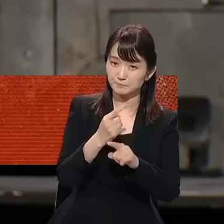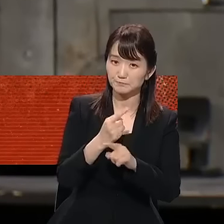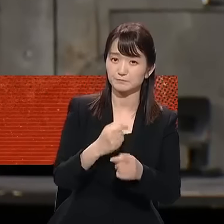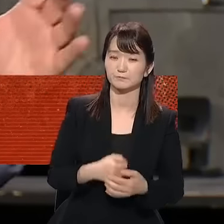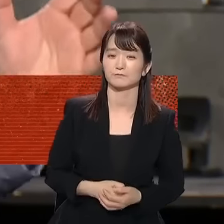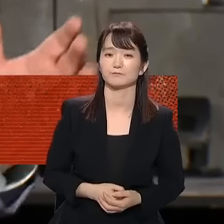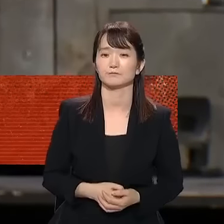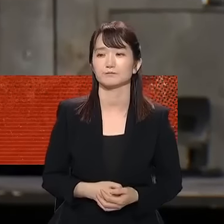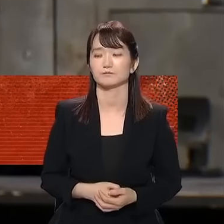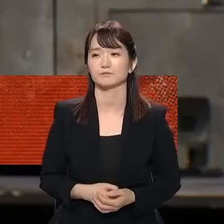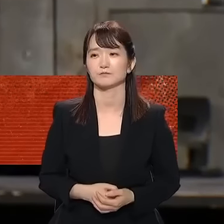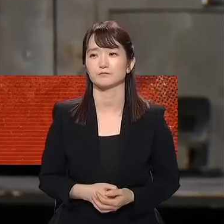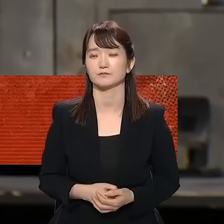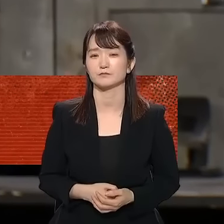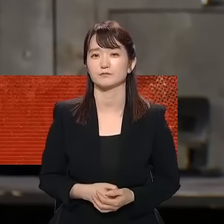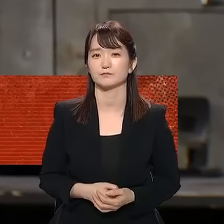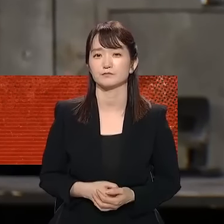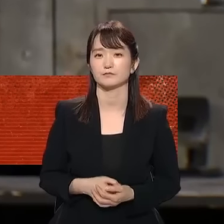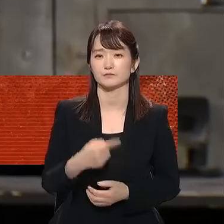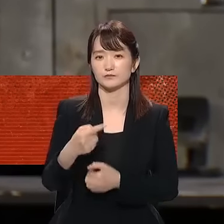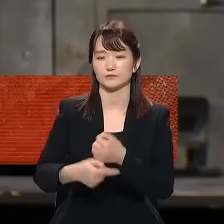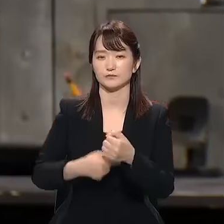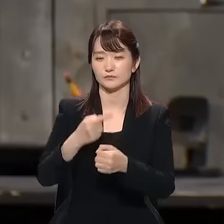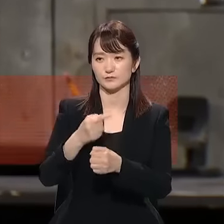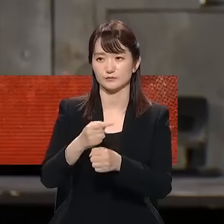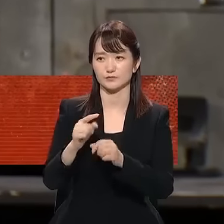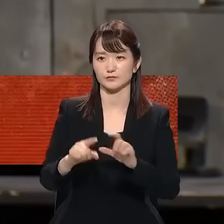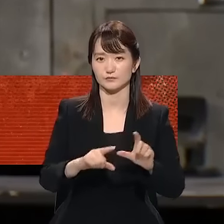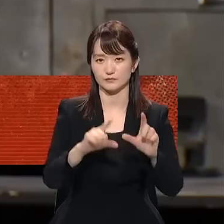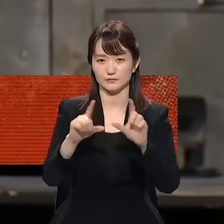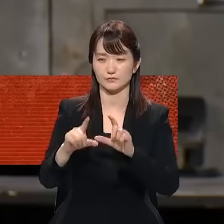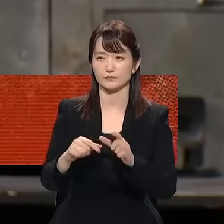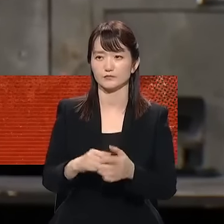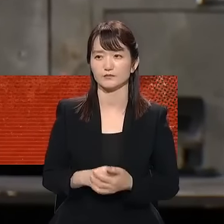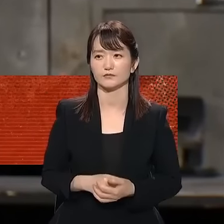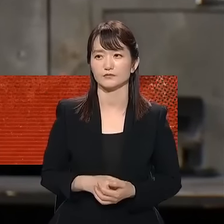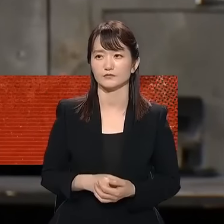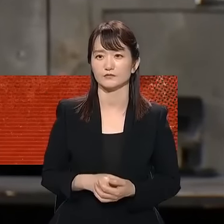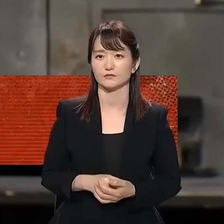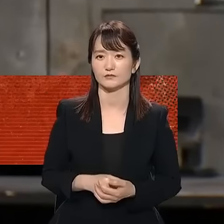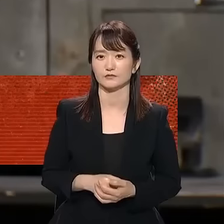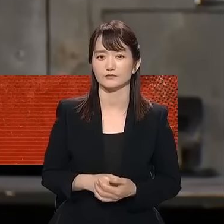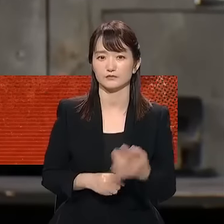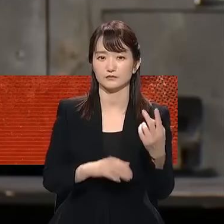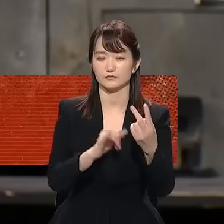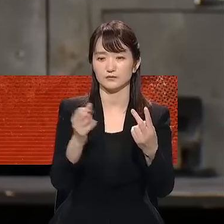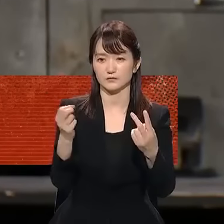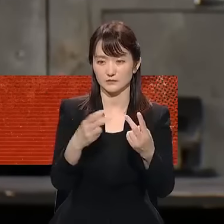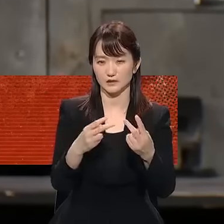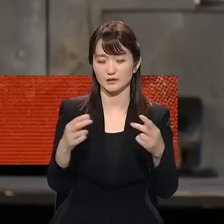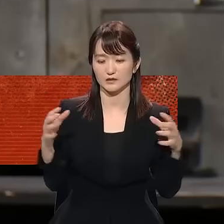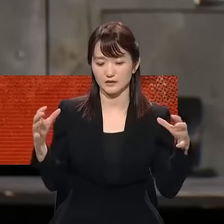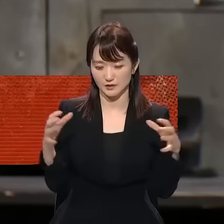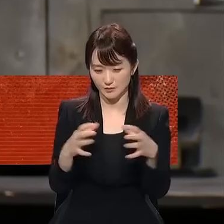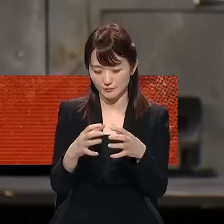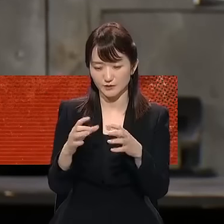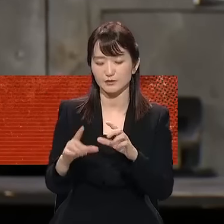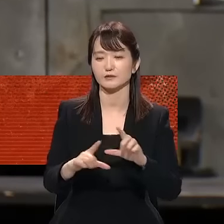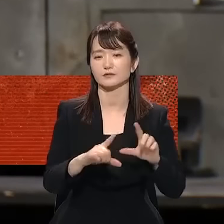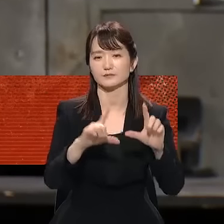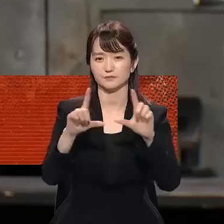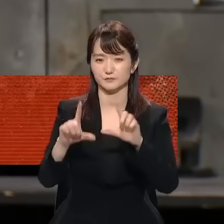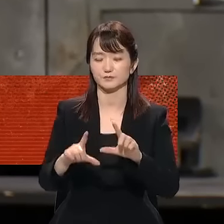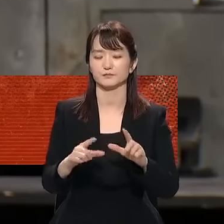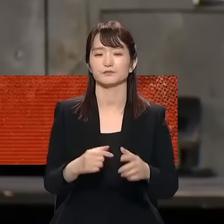걸로 해서 1년 정도 지내다가 첫째가 초등학교 입학했을 다시 살림을 합쳤어요네 그때는 이제 정식적으로